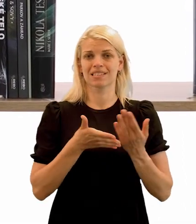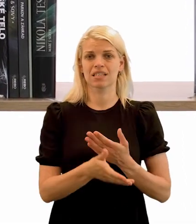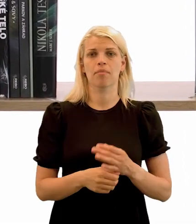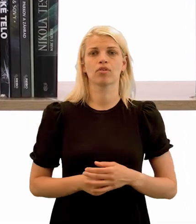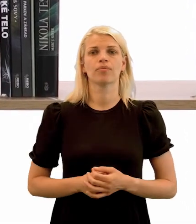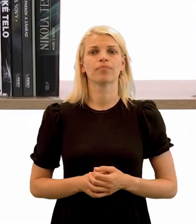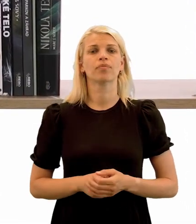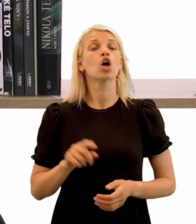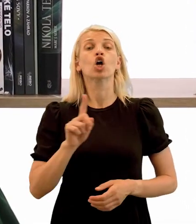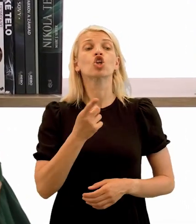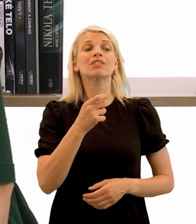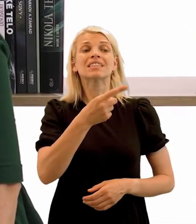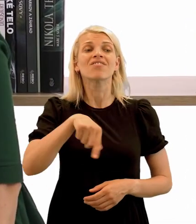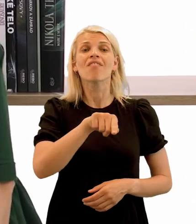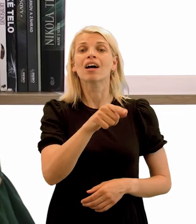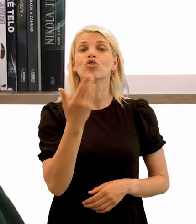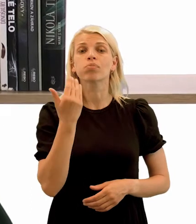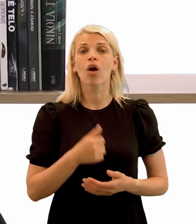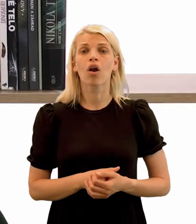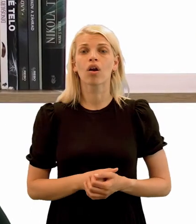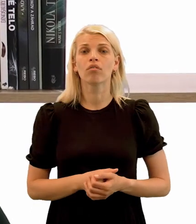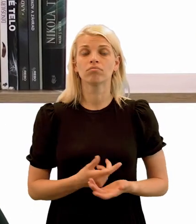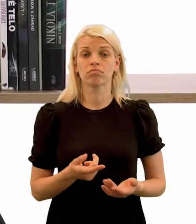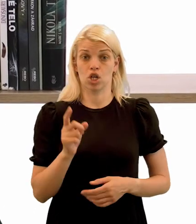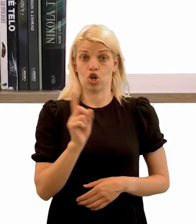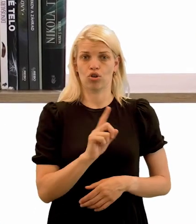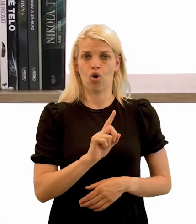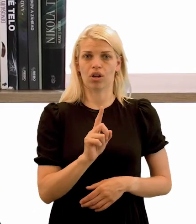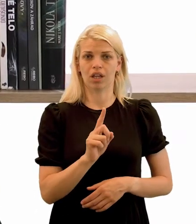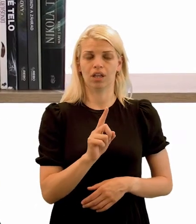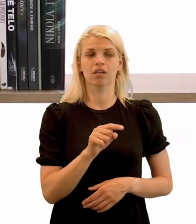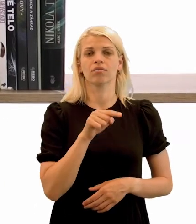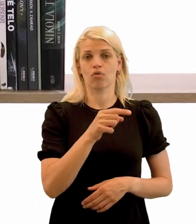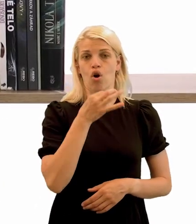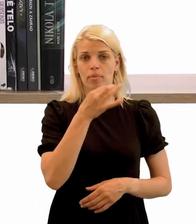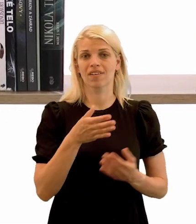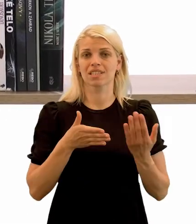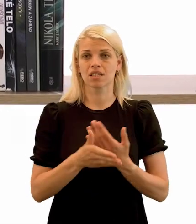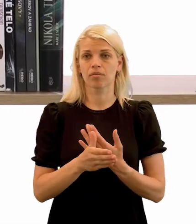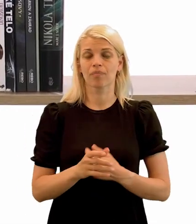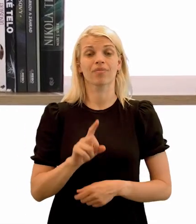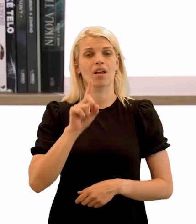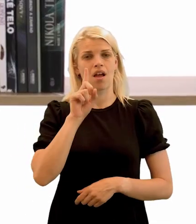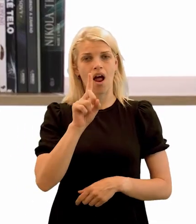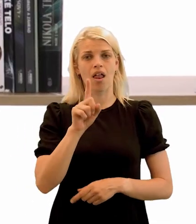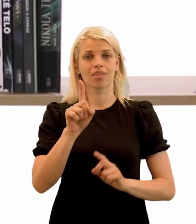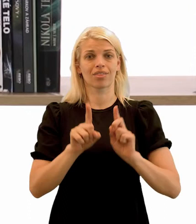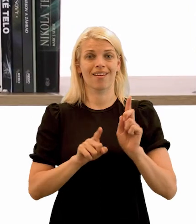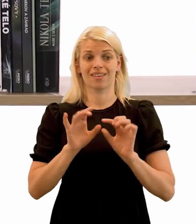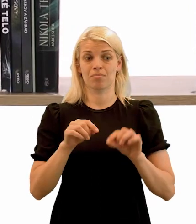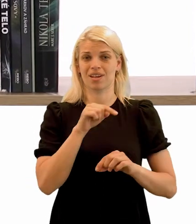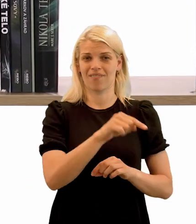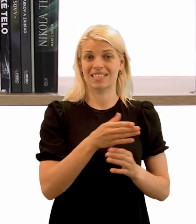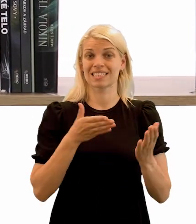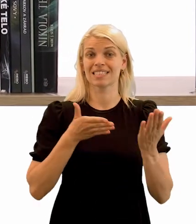zámeno? Ktorý z vás to bol? Ktorý je opytovacie zámeno? Ale niekedy môžu mať tieto